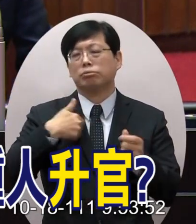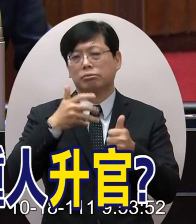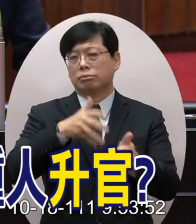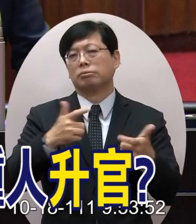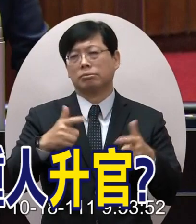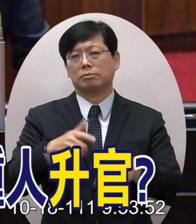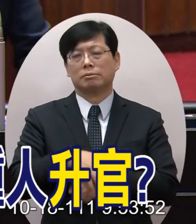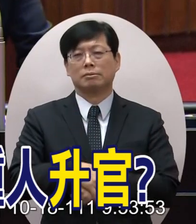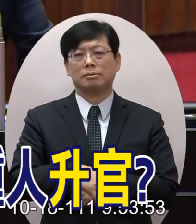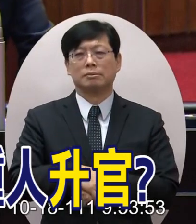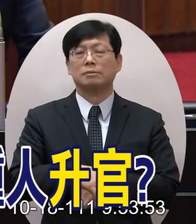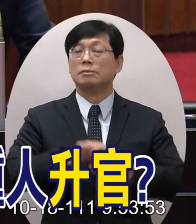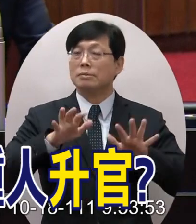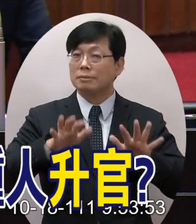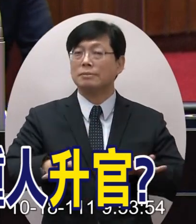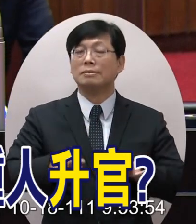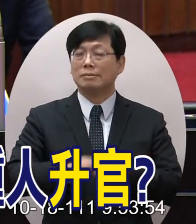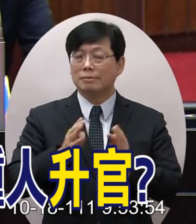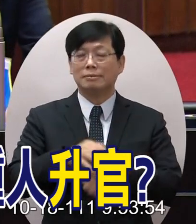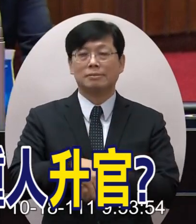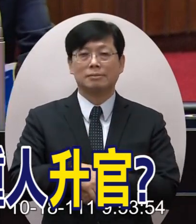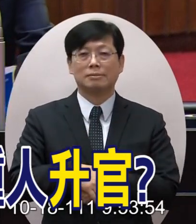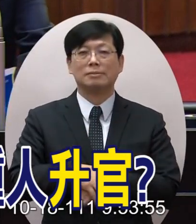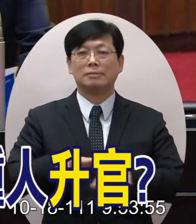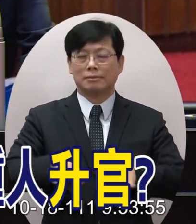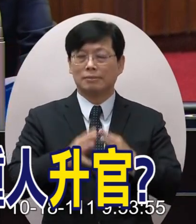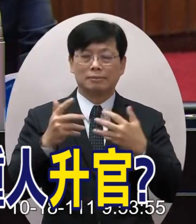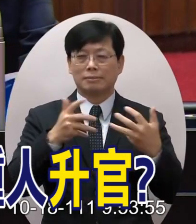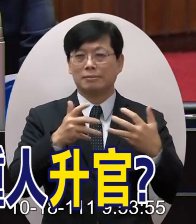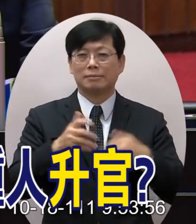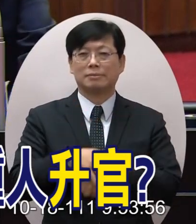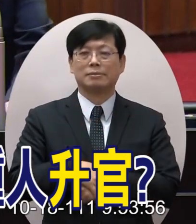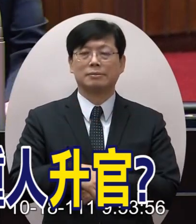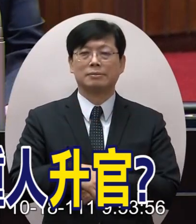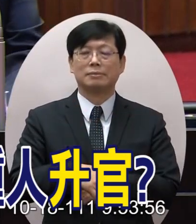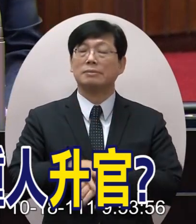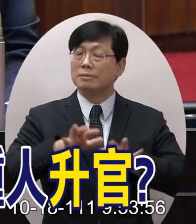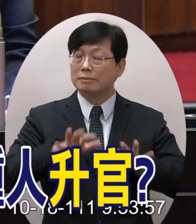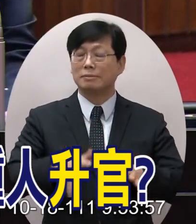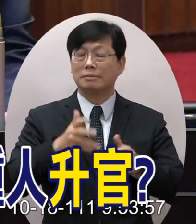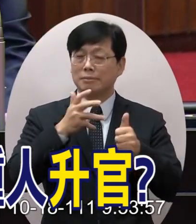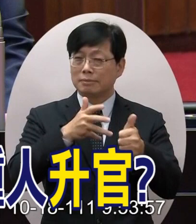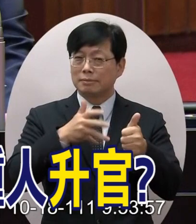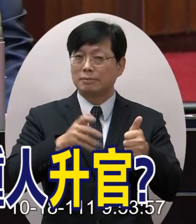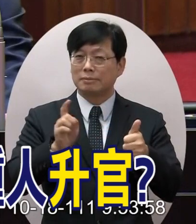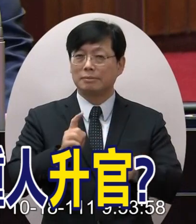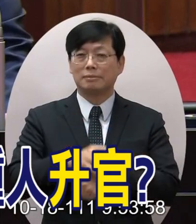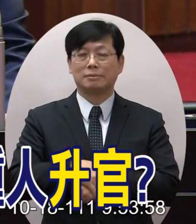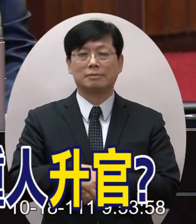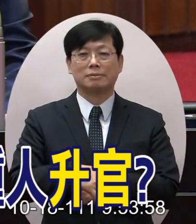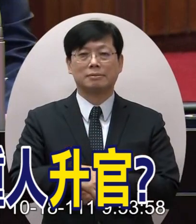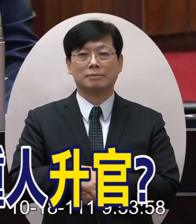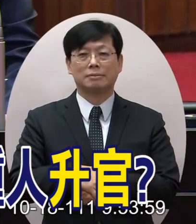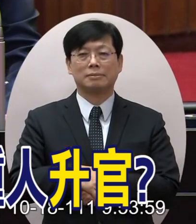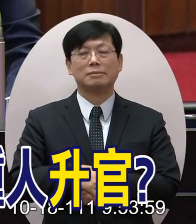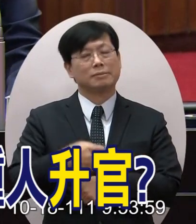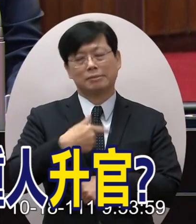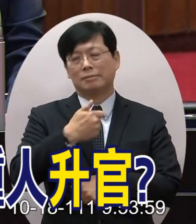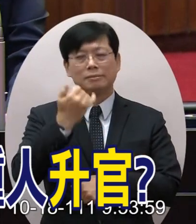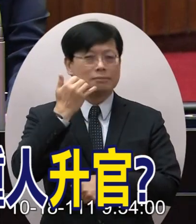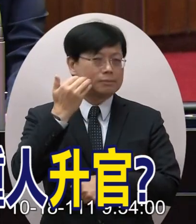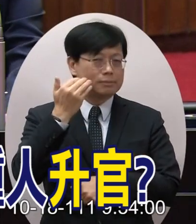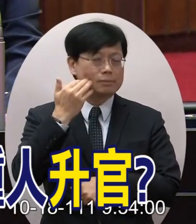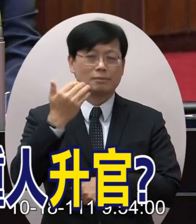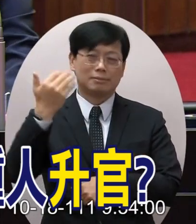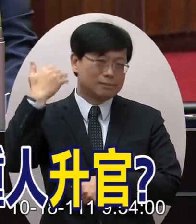道理。 啊，我们今天开始今天的质询哈，我们的今天的质询，院长 也不是归那么多。 我很遗憾的哈，